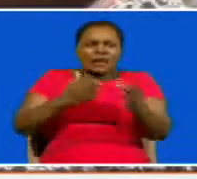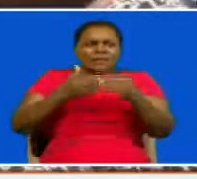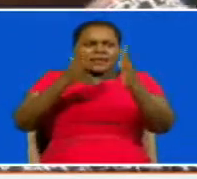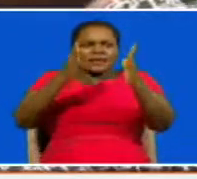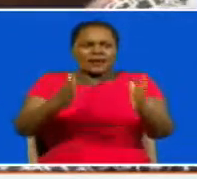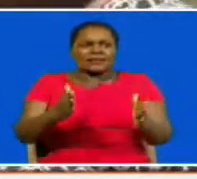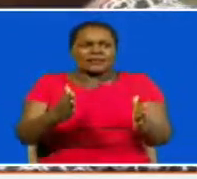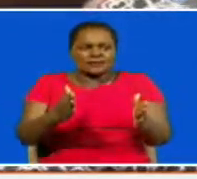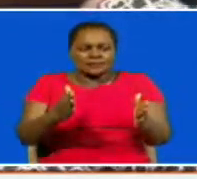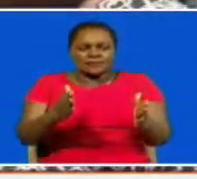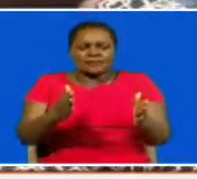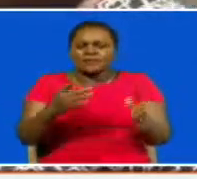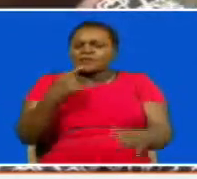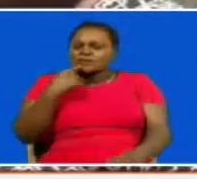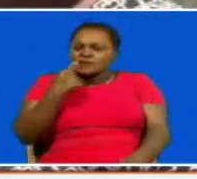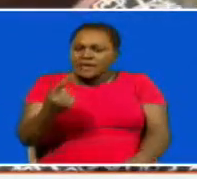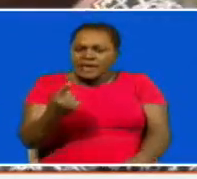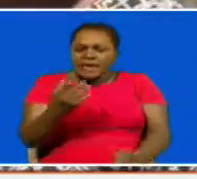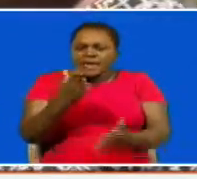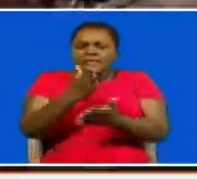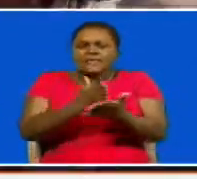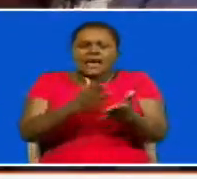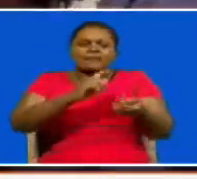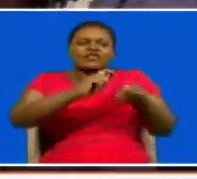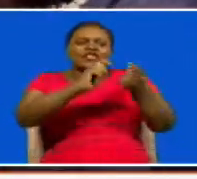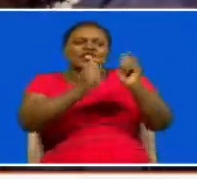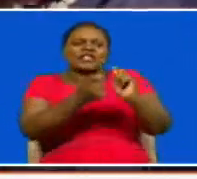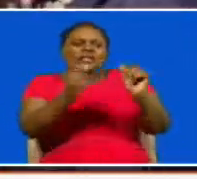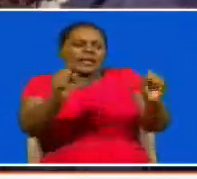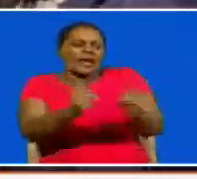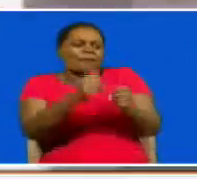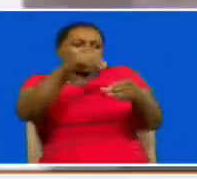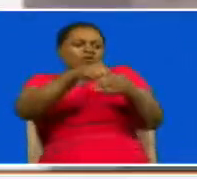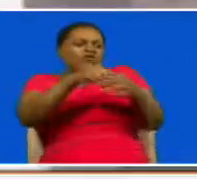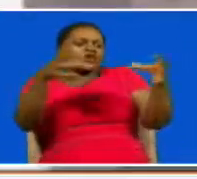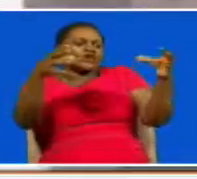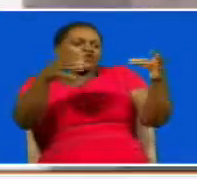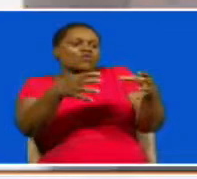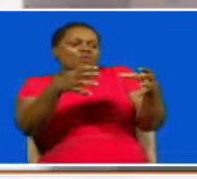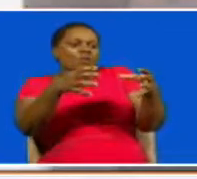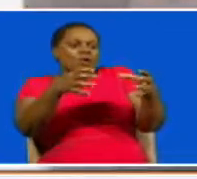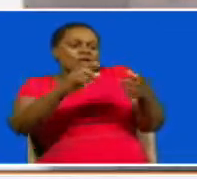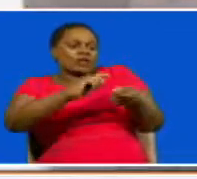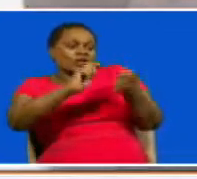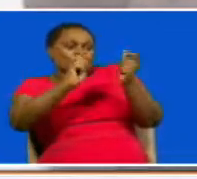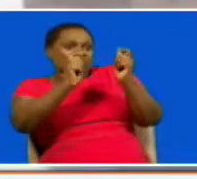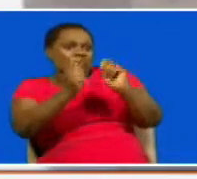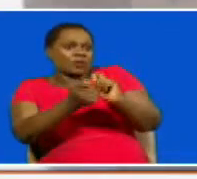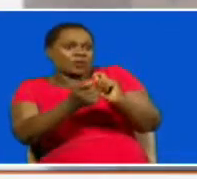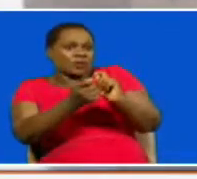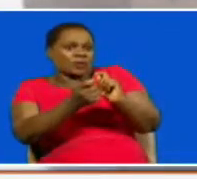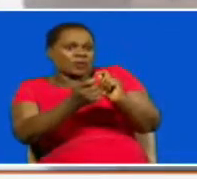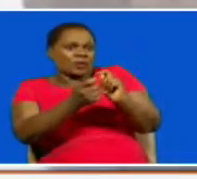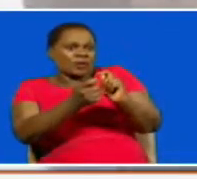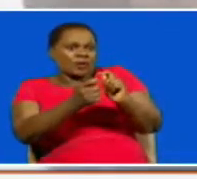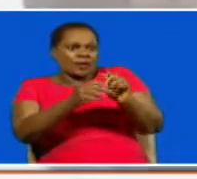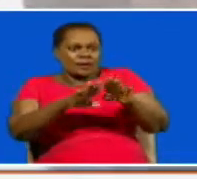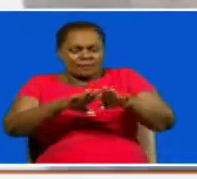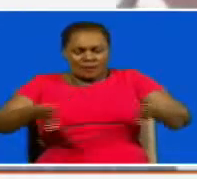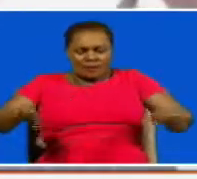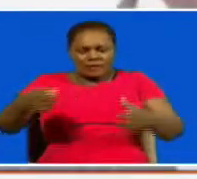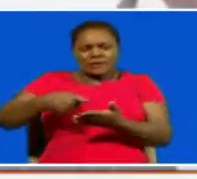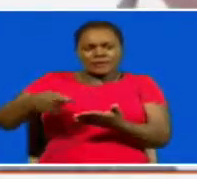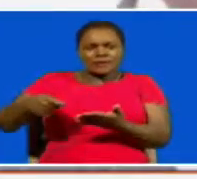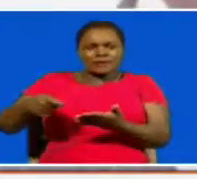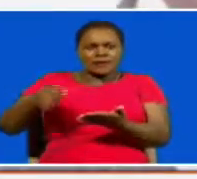viongozi chamani ikimjulisha kuhusu baadhi ya mabadiliko yaliyofanywa chamani. Kwenye mabadiliko hayo, katibu mkuu wa chama